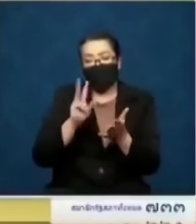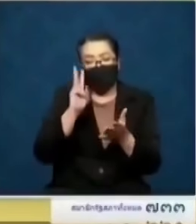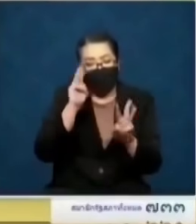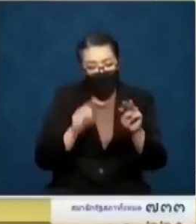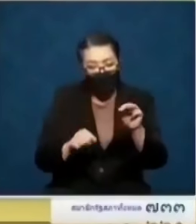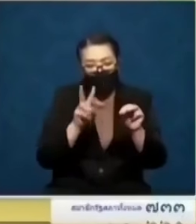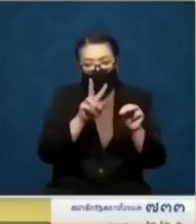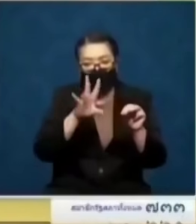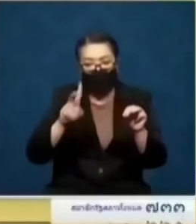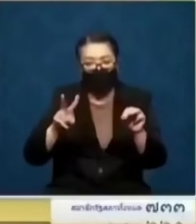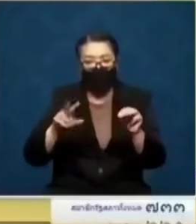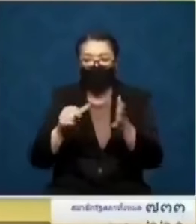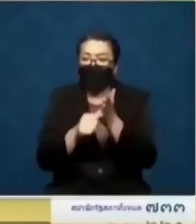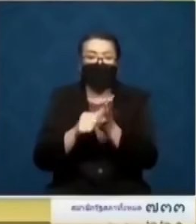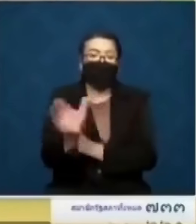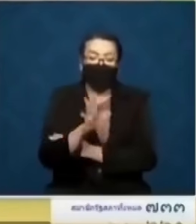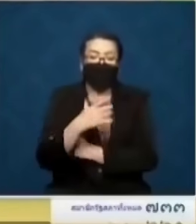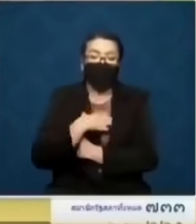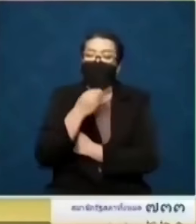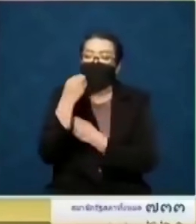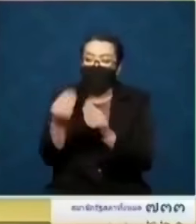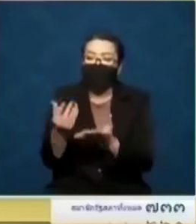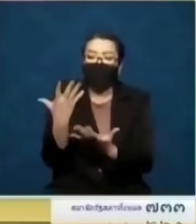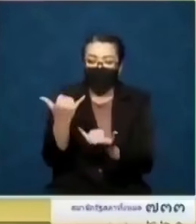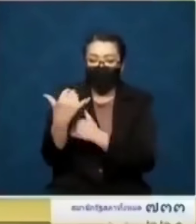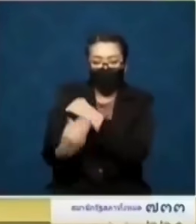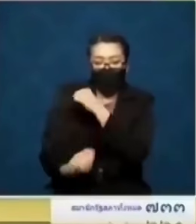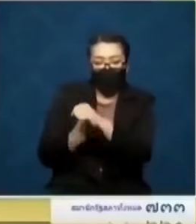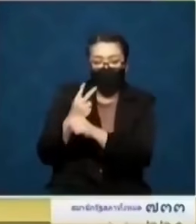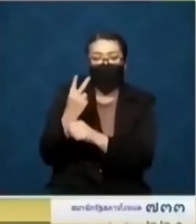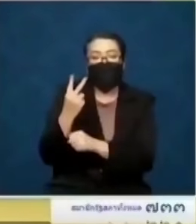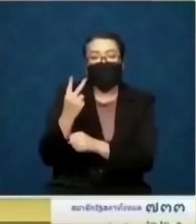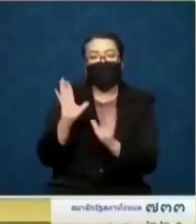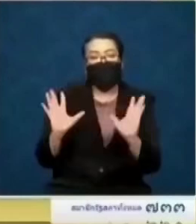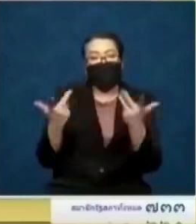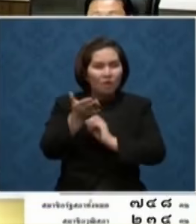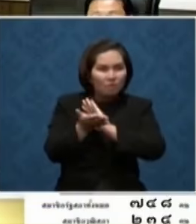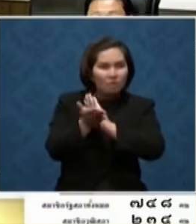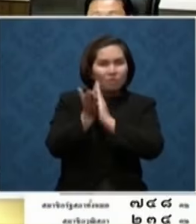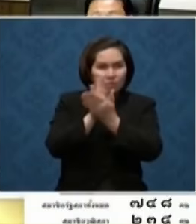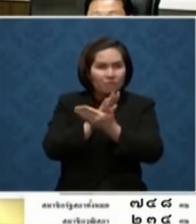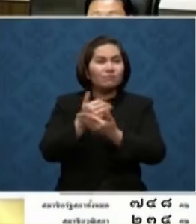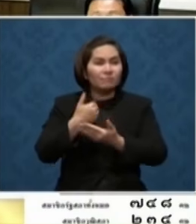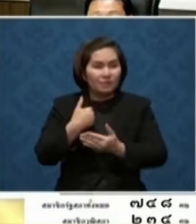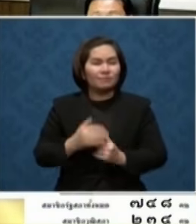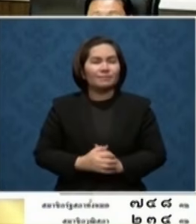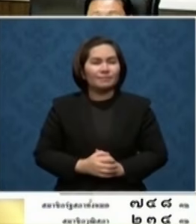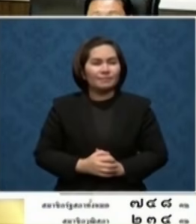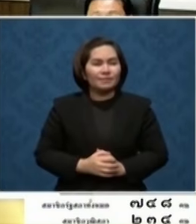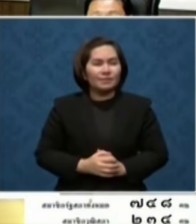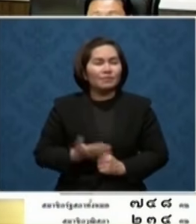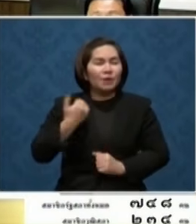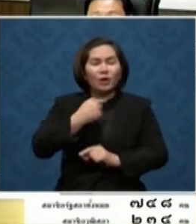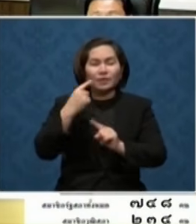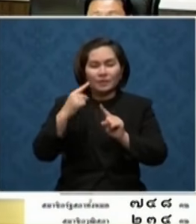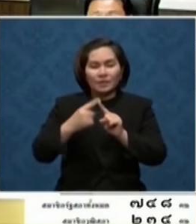ได้โอ้ยไม่ต้องมาปิดสวิตช์สว.หรอก ค่ะ ตอนนั้น สุดท้ายท่านประธานก็เลยบอกว่าให้คุณวิโรจน์ถอนคลิปออกไปนะคะแล้วก็เหมือน